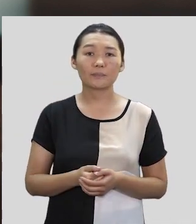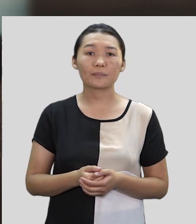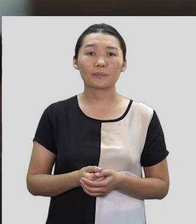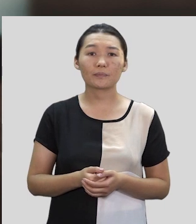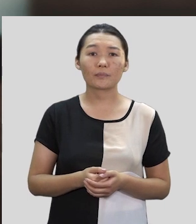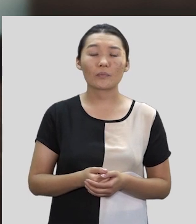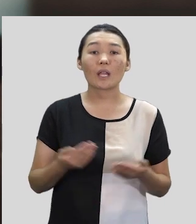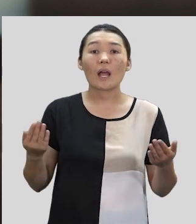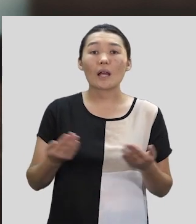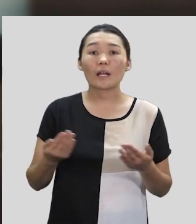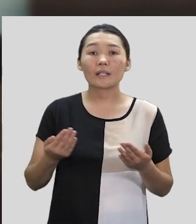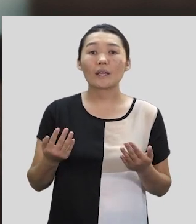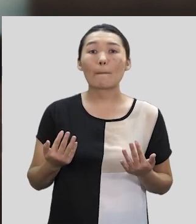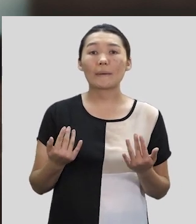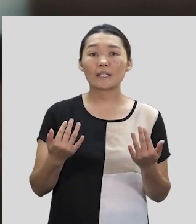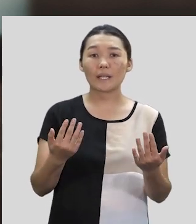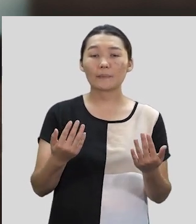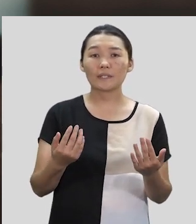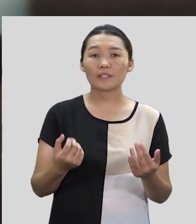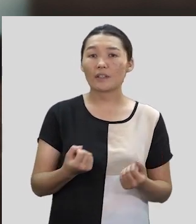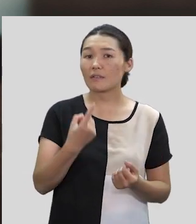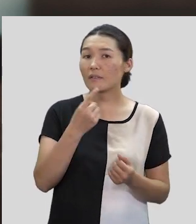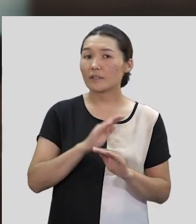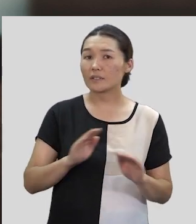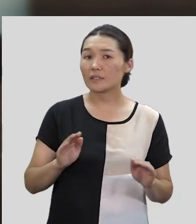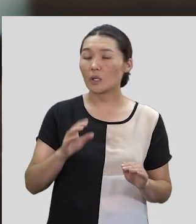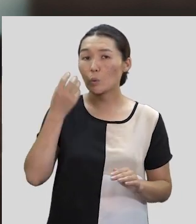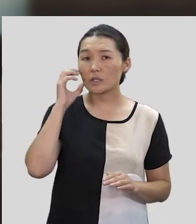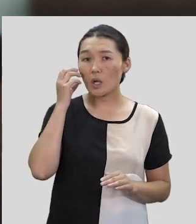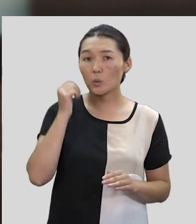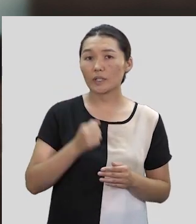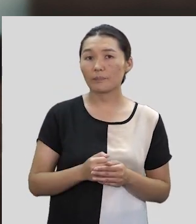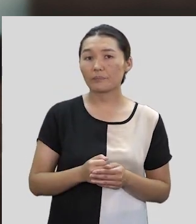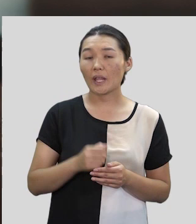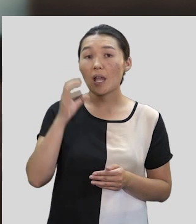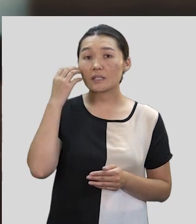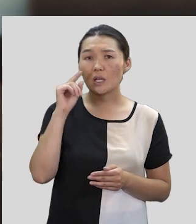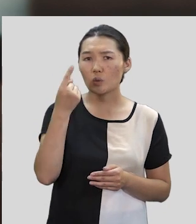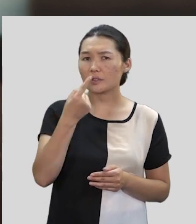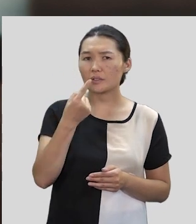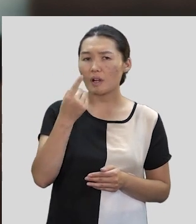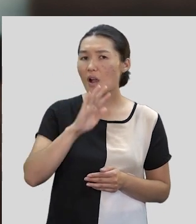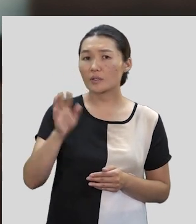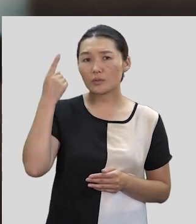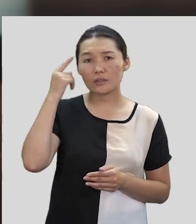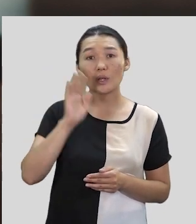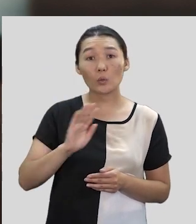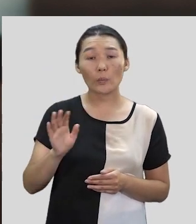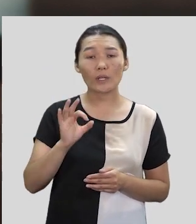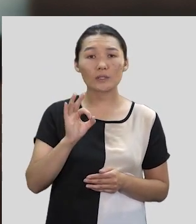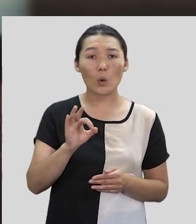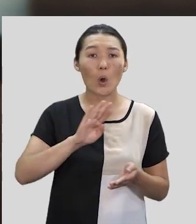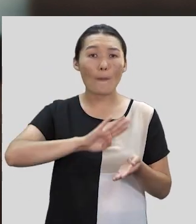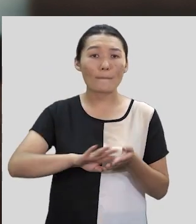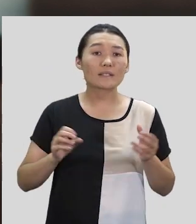какие же потребности не возили возникли у старухи старуха ни разу не задумалась о безопасности